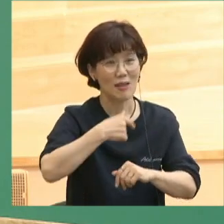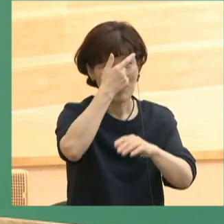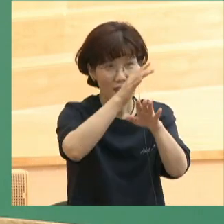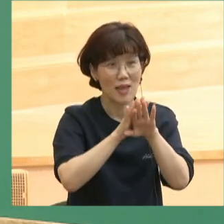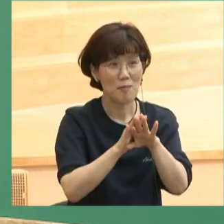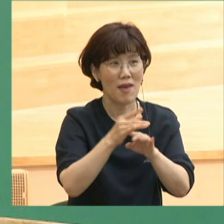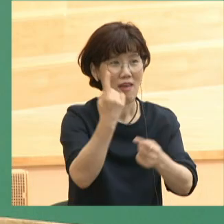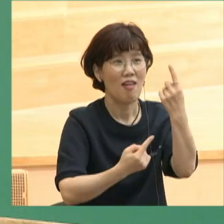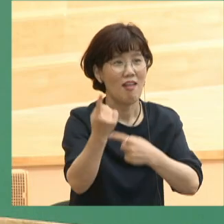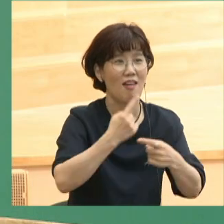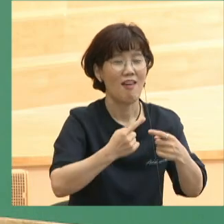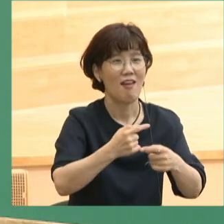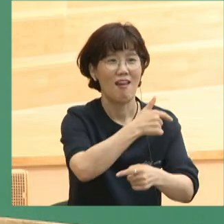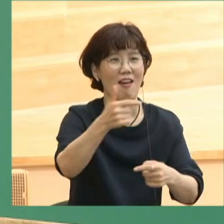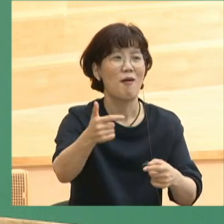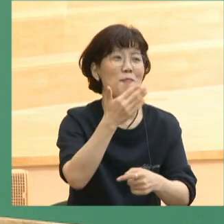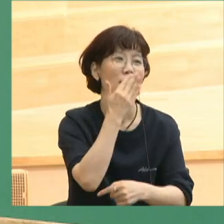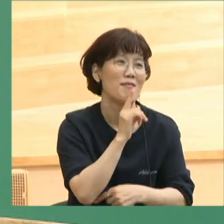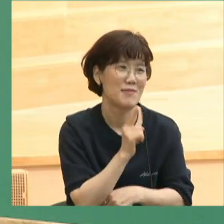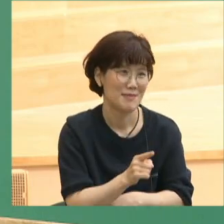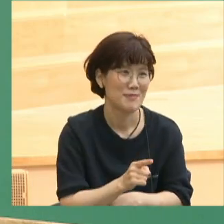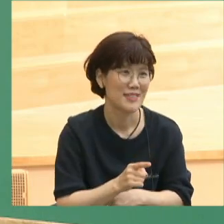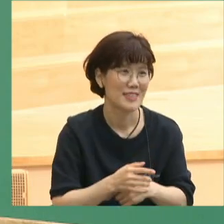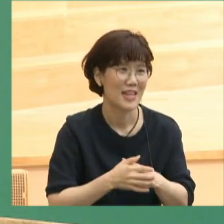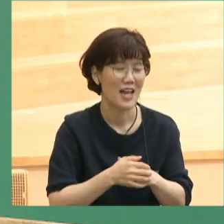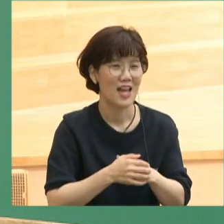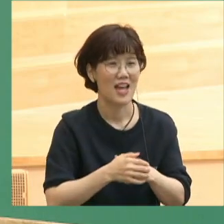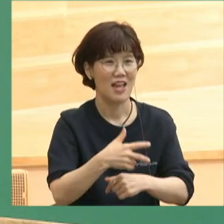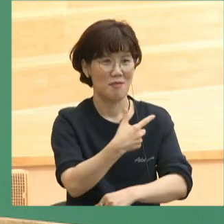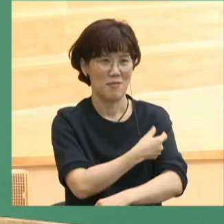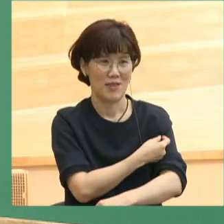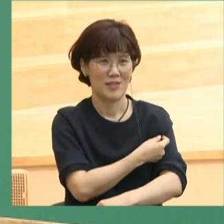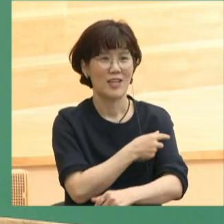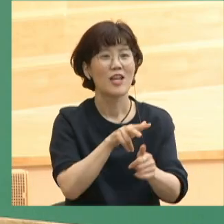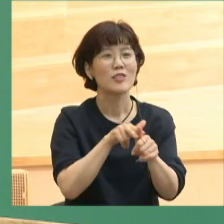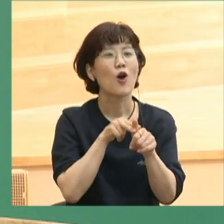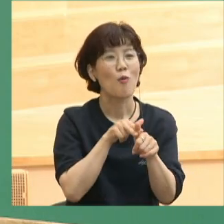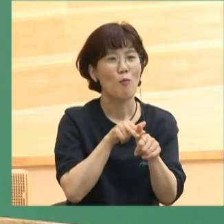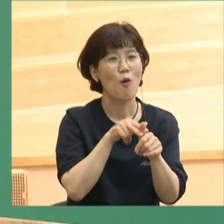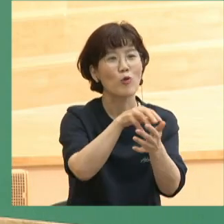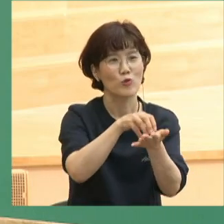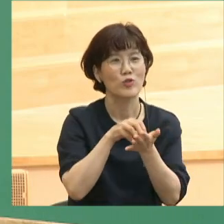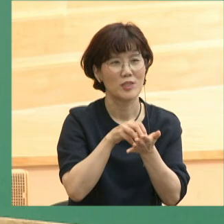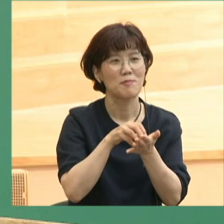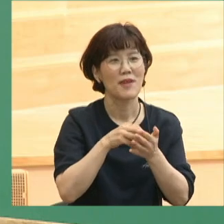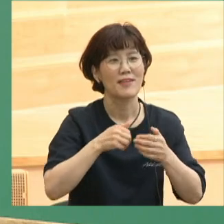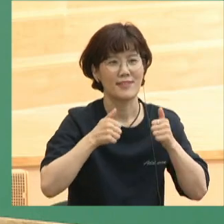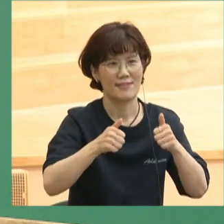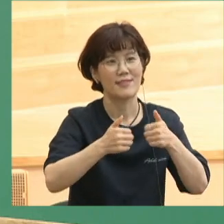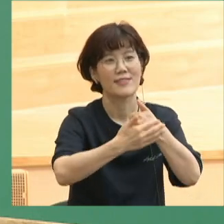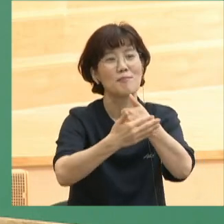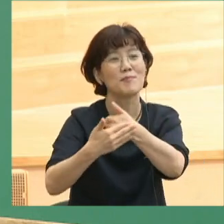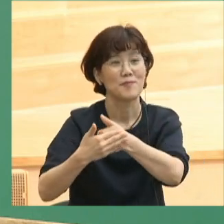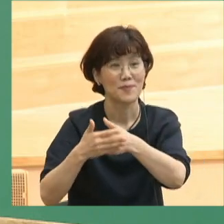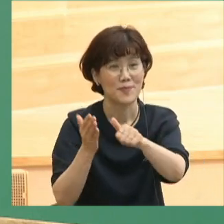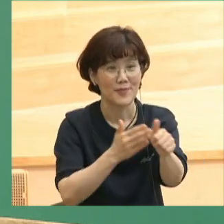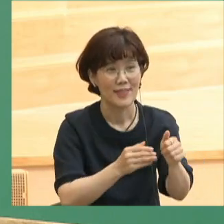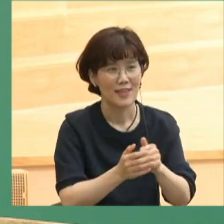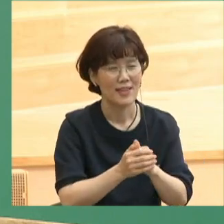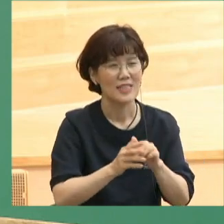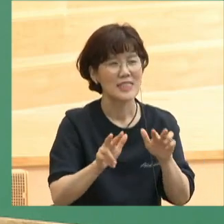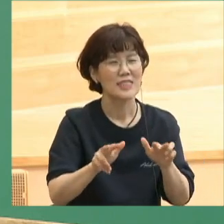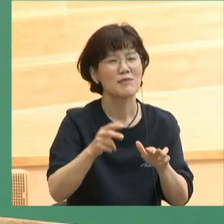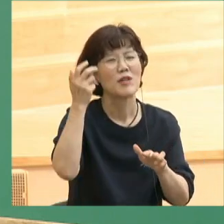거예요. 여러분 백신 접종 정보 수집에 적극적으로 좀 도와주십시오. 이제는 영혼을